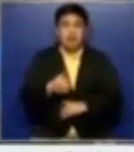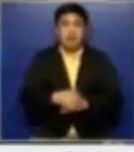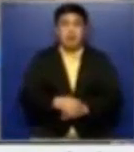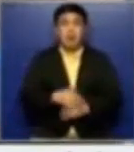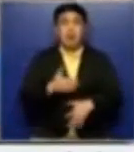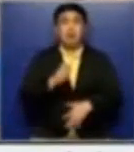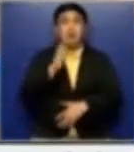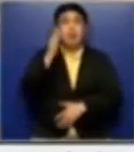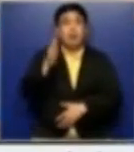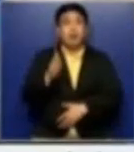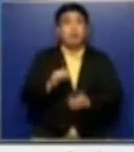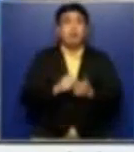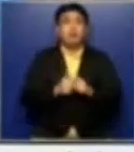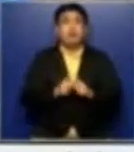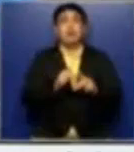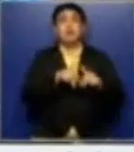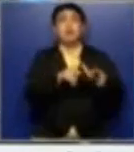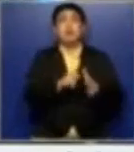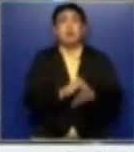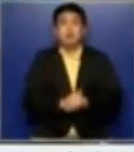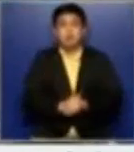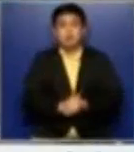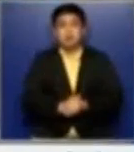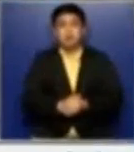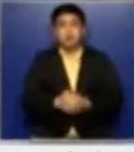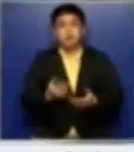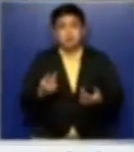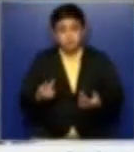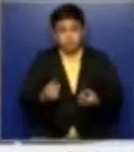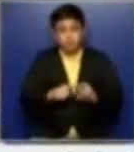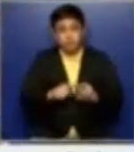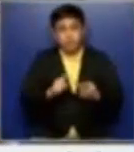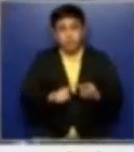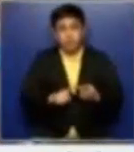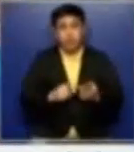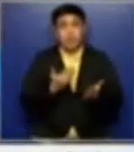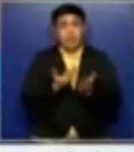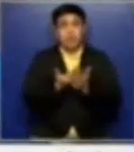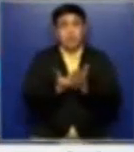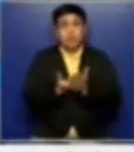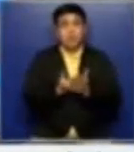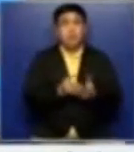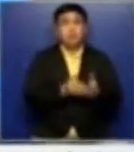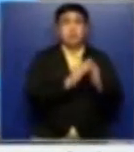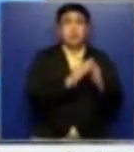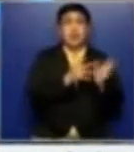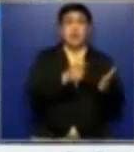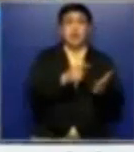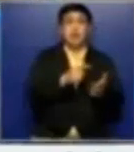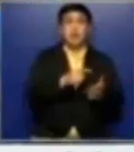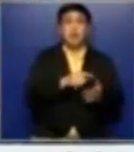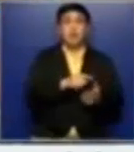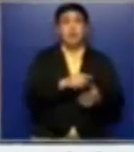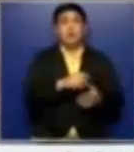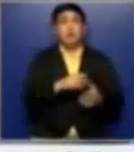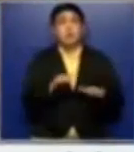เอาดาบหน้าสิอันที่สองก็คือเทคนิคในการโยกงบตั้งมันไปก่อนถึงวันนั้นก็จะบอกว่